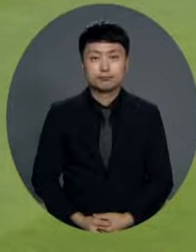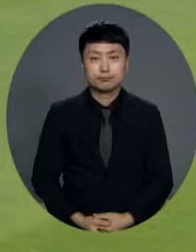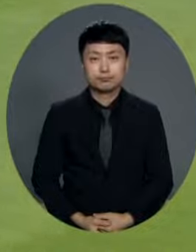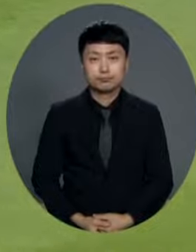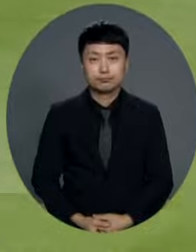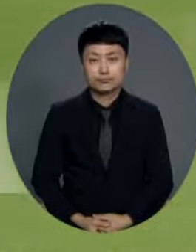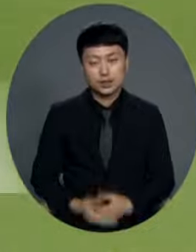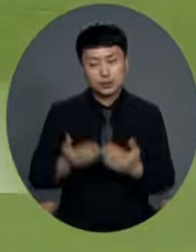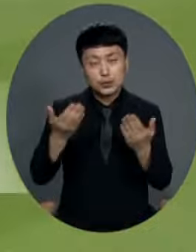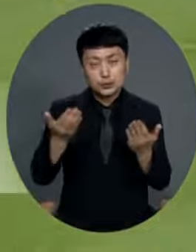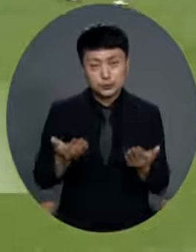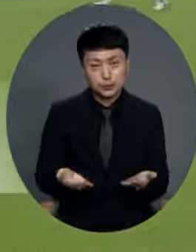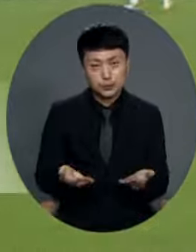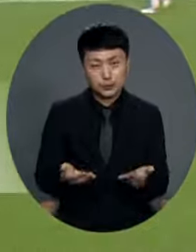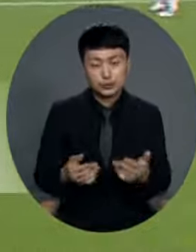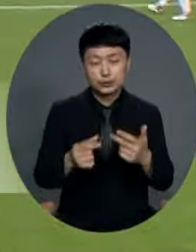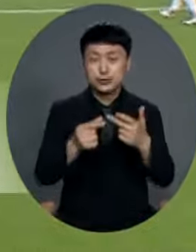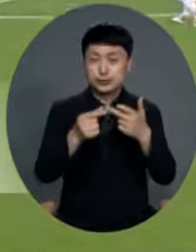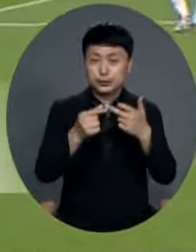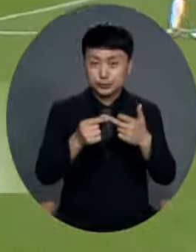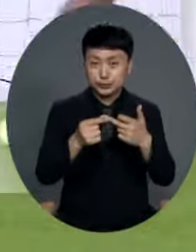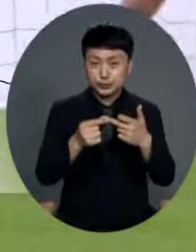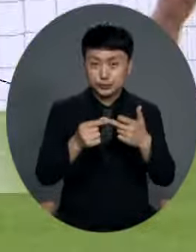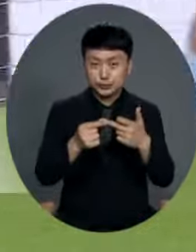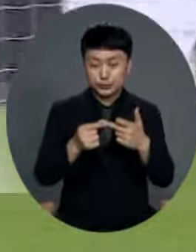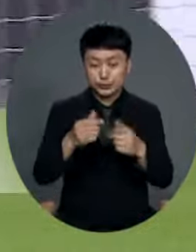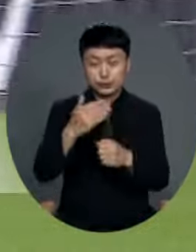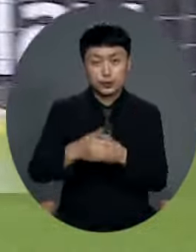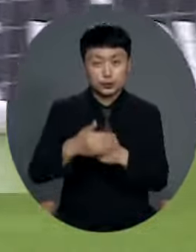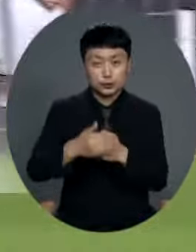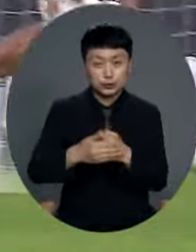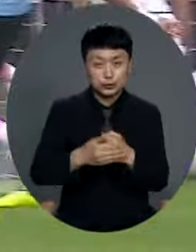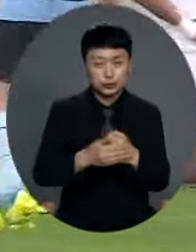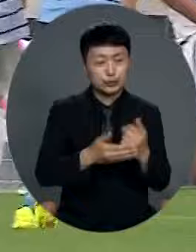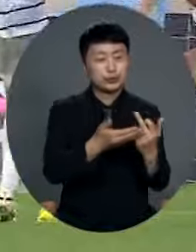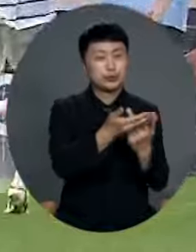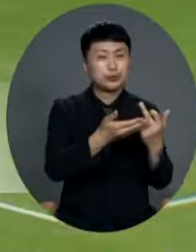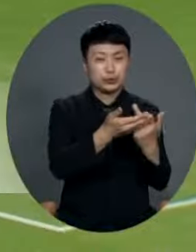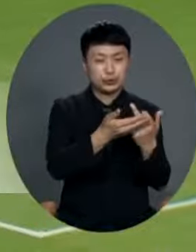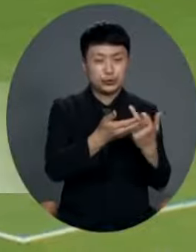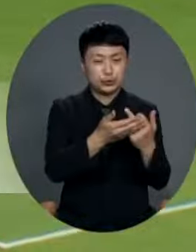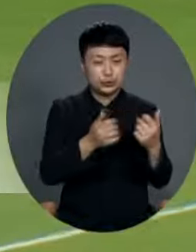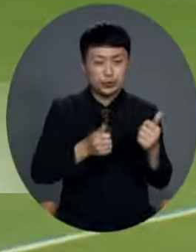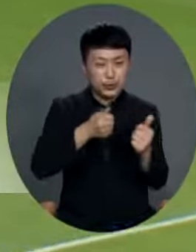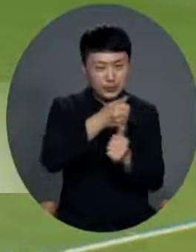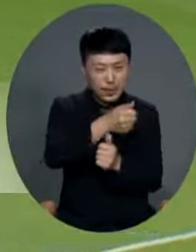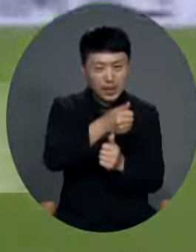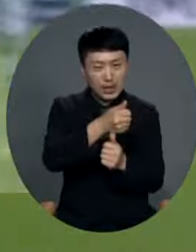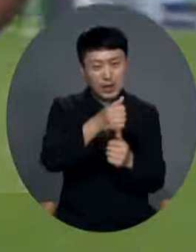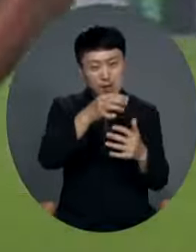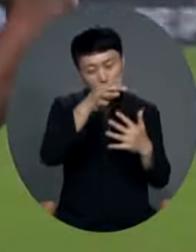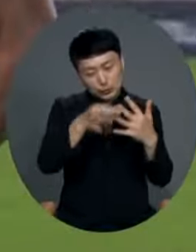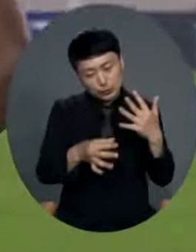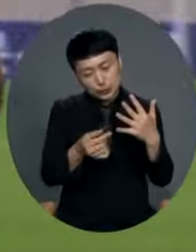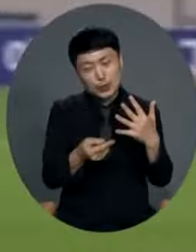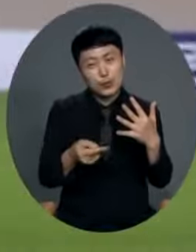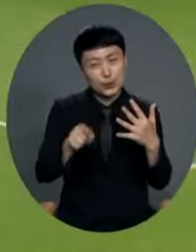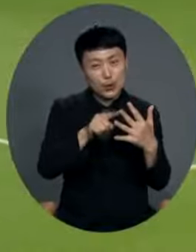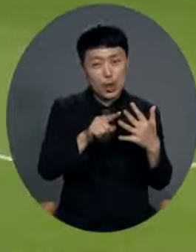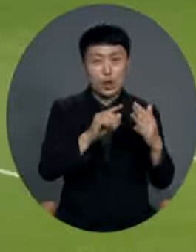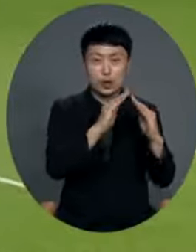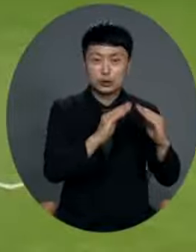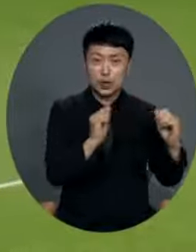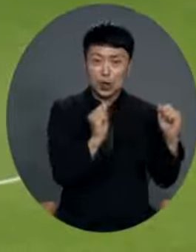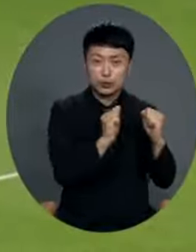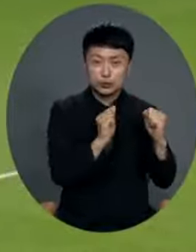A매치 휴식기뒤 펼쳐진 17라운드 홈 경기에서 제주를 잡고 최하위에서 탈출한 대구FC. 이어진 전북전은